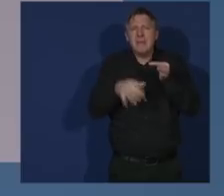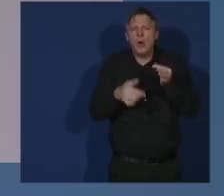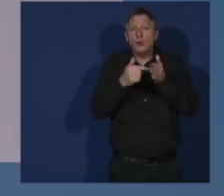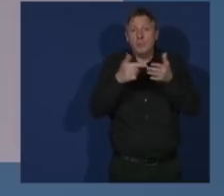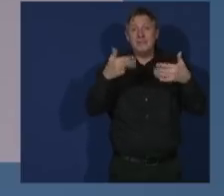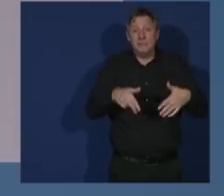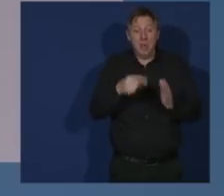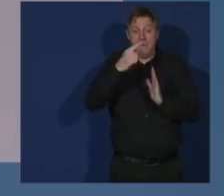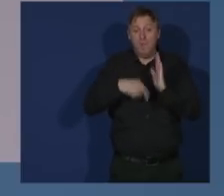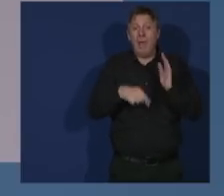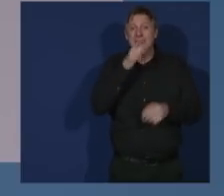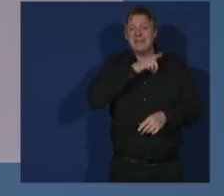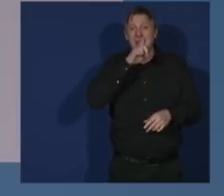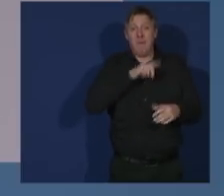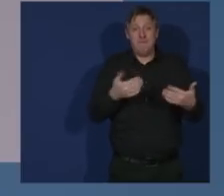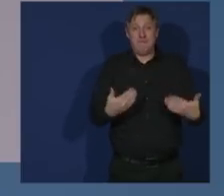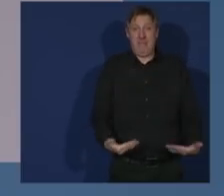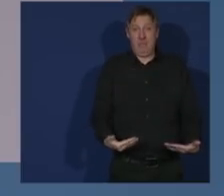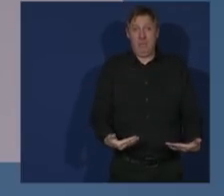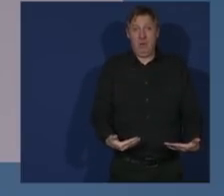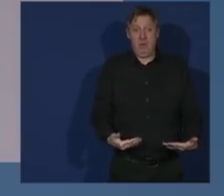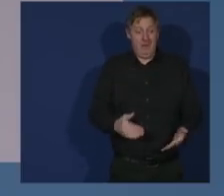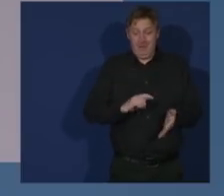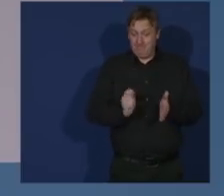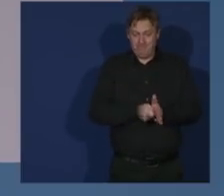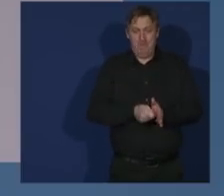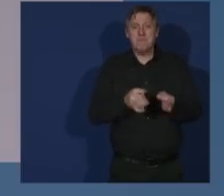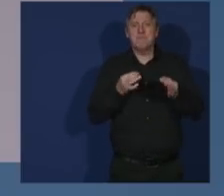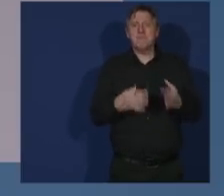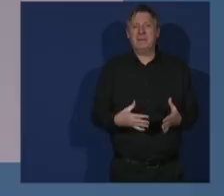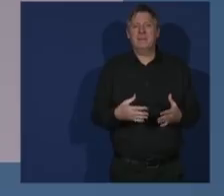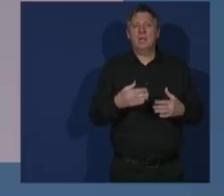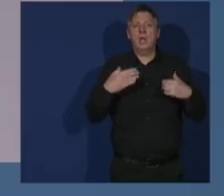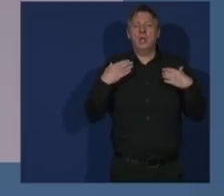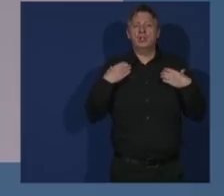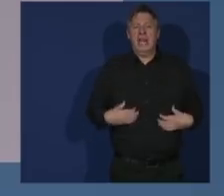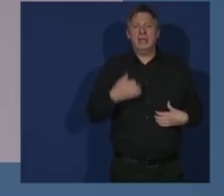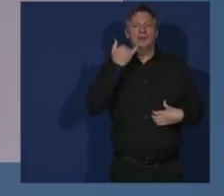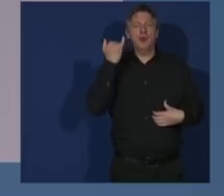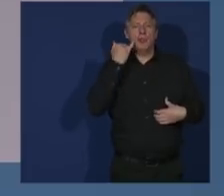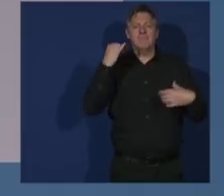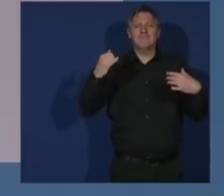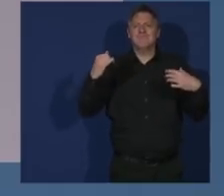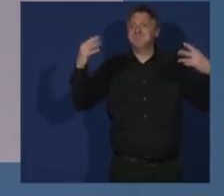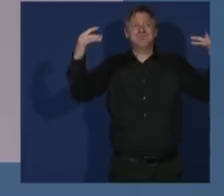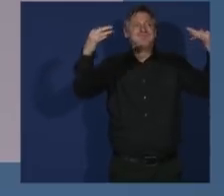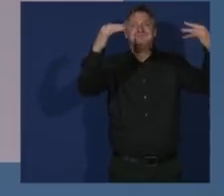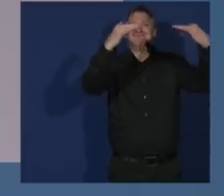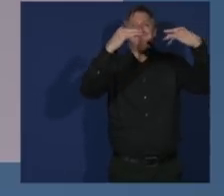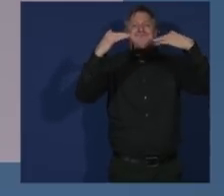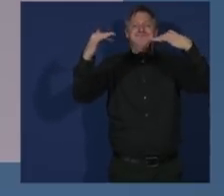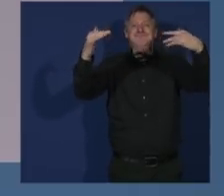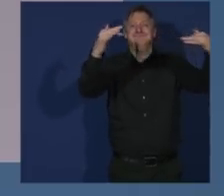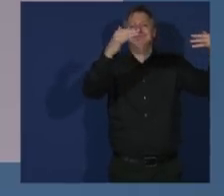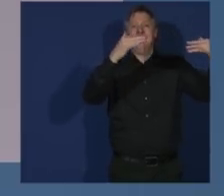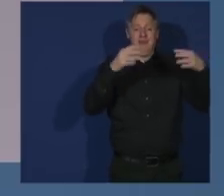mois de décembre, et particulièrement dans ces moments de mobilisation des Gilets jaunes? Eh bien, nous entendons